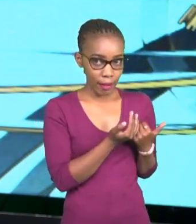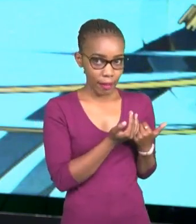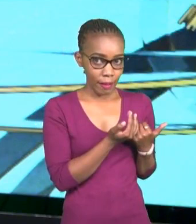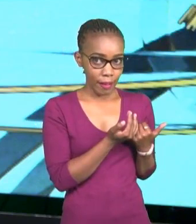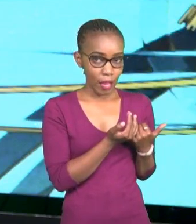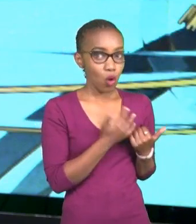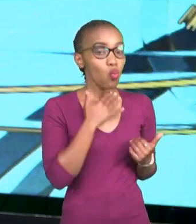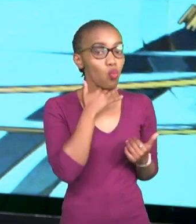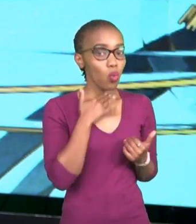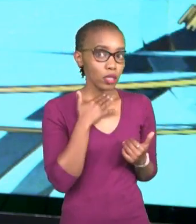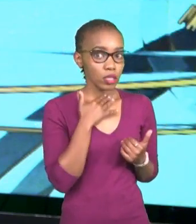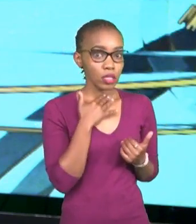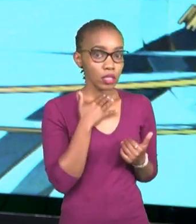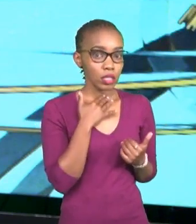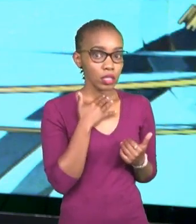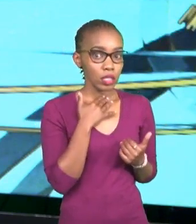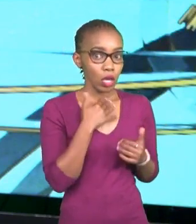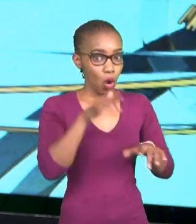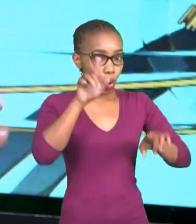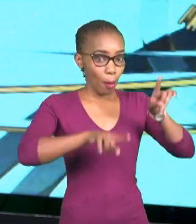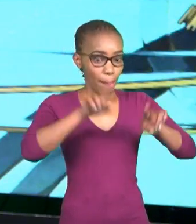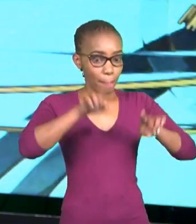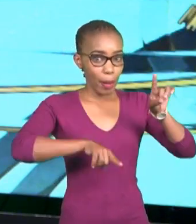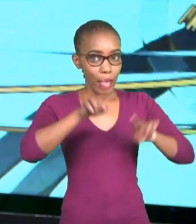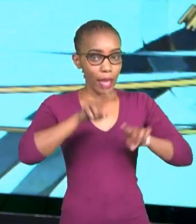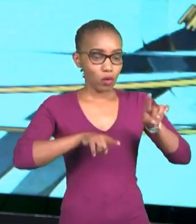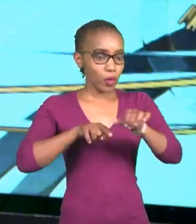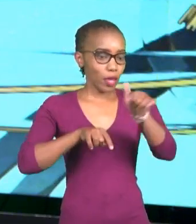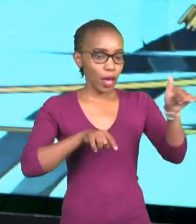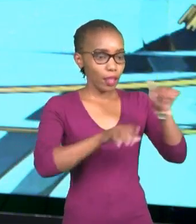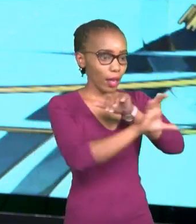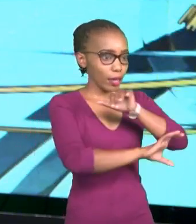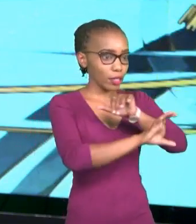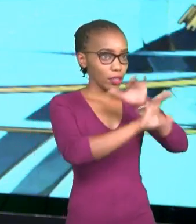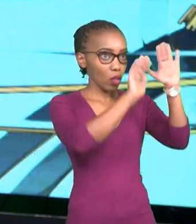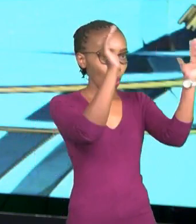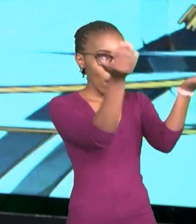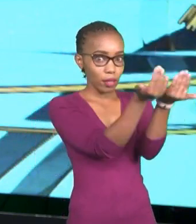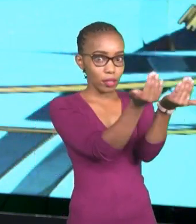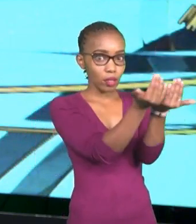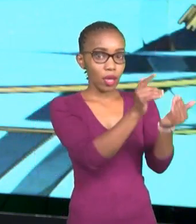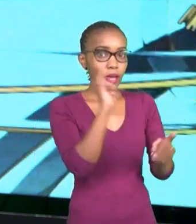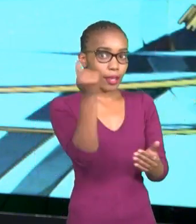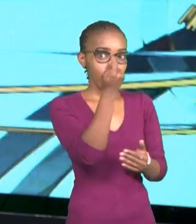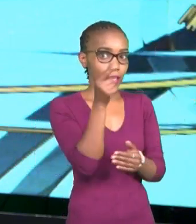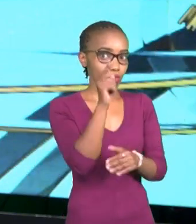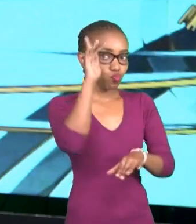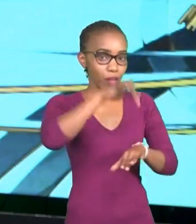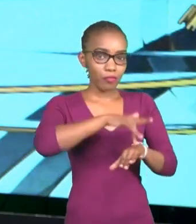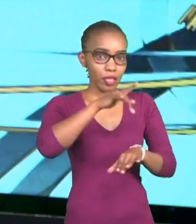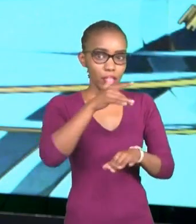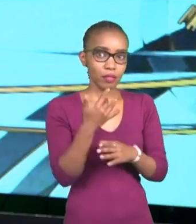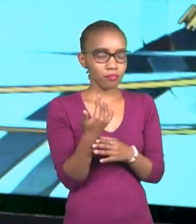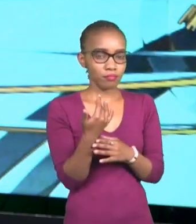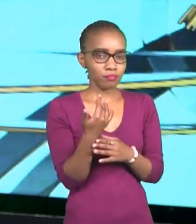1,908. Tungetaka kusema ya kwamba ukilinganisha na zile countries zingine in the whole world, utapata ya kwamba Kenya haijaathirika in